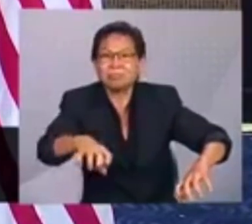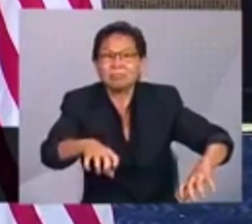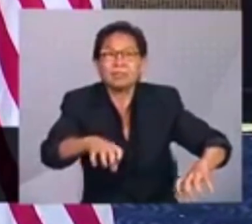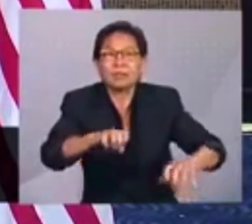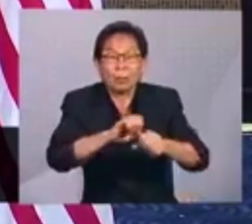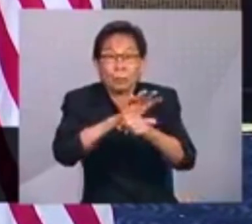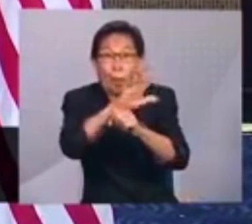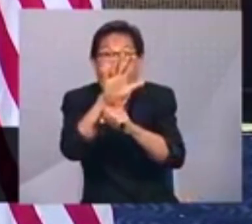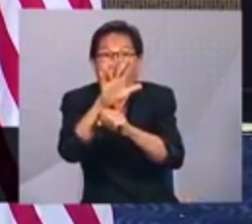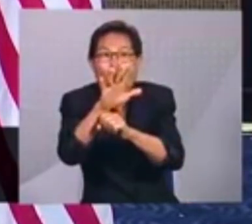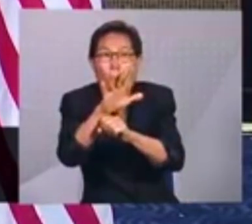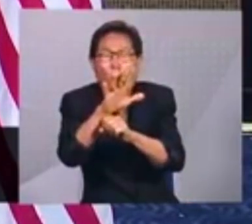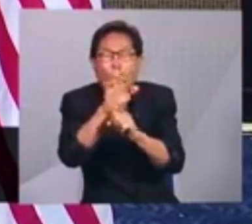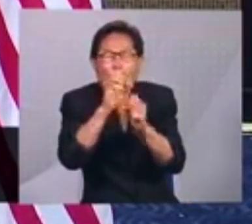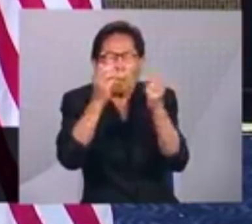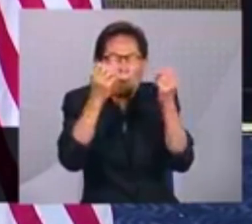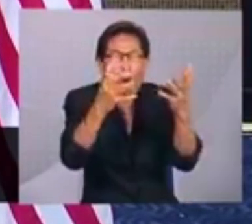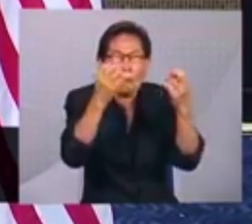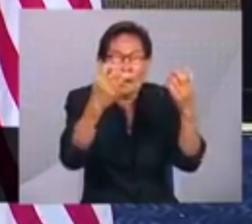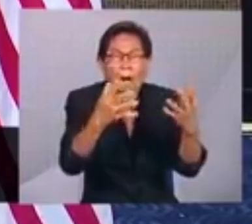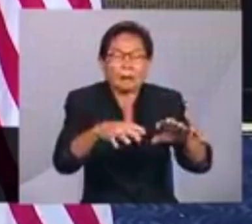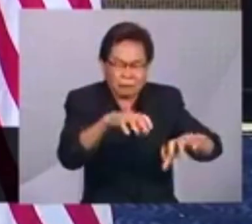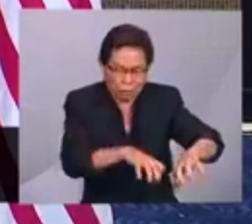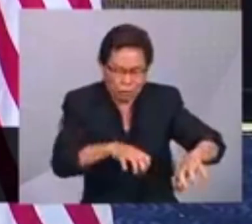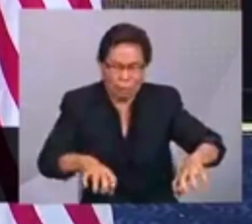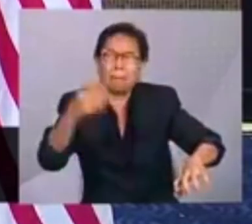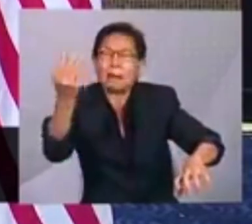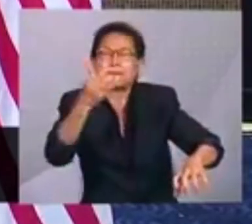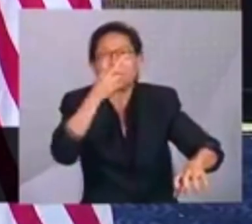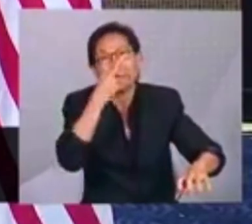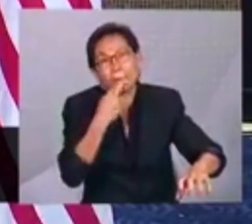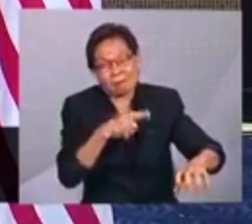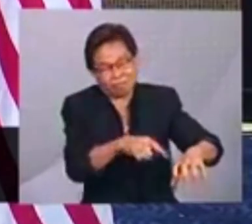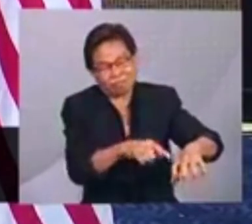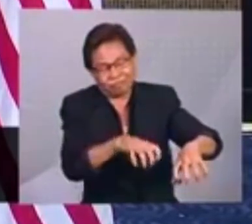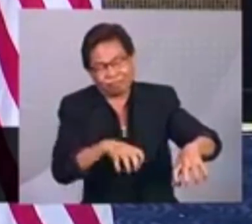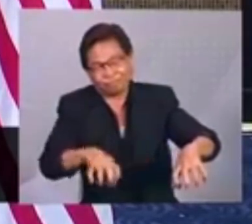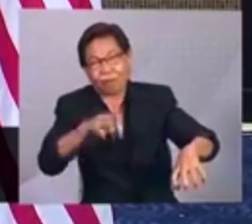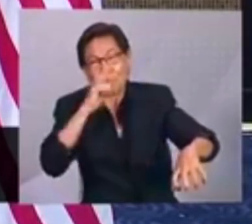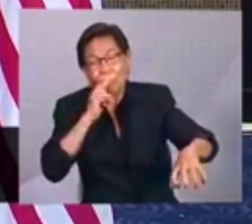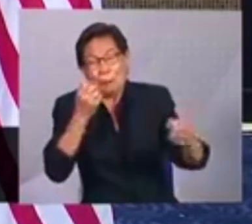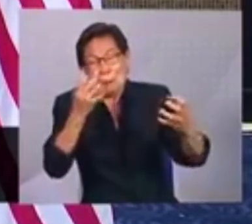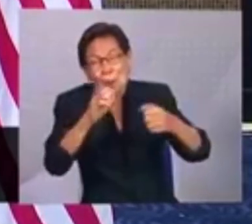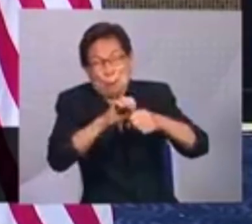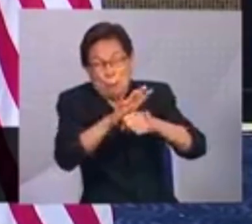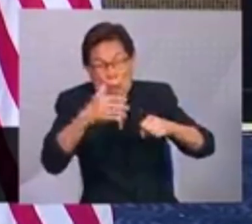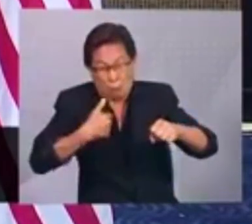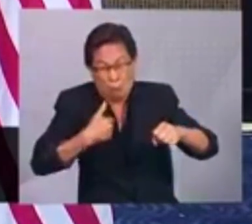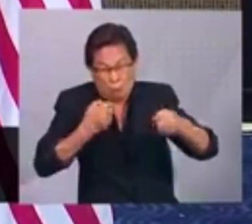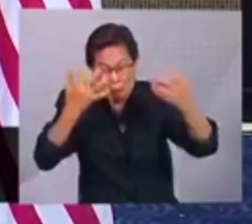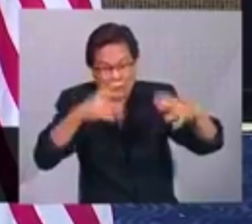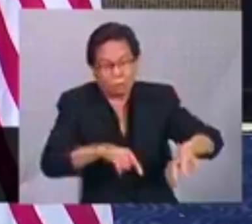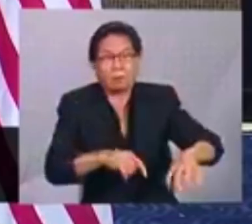positif Kabi 19 yang tinggi fausani biasanya kawasan Hai saya tahu Setelah